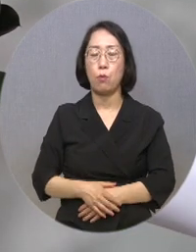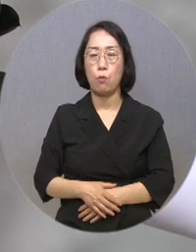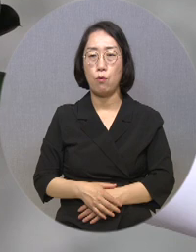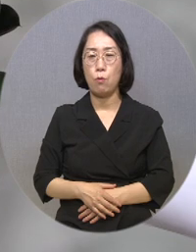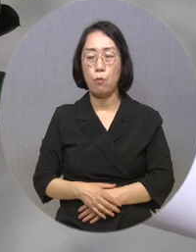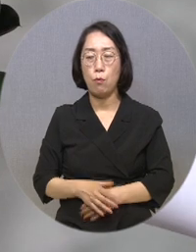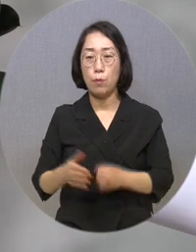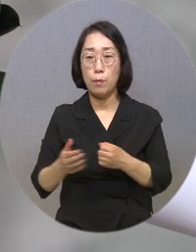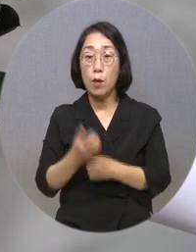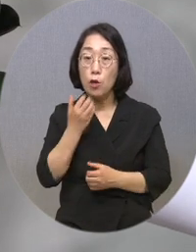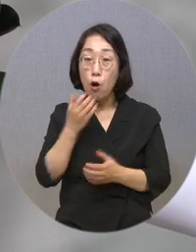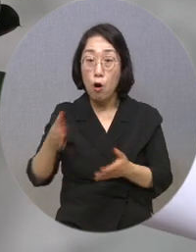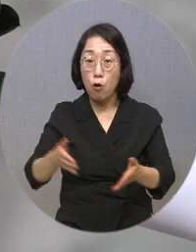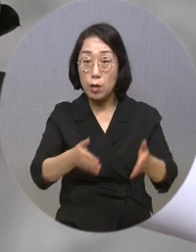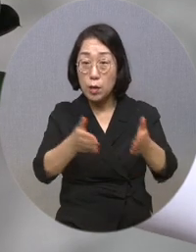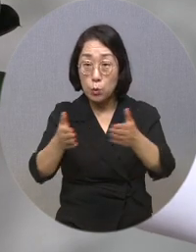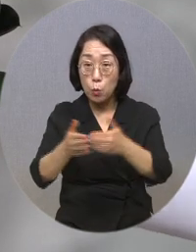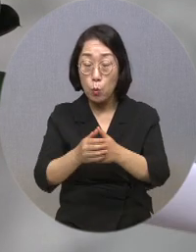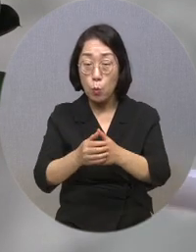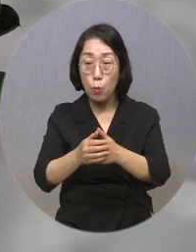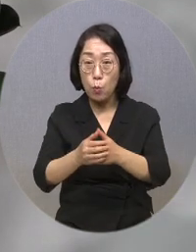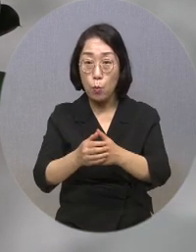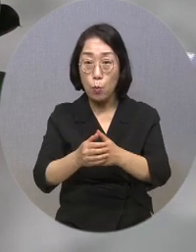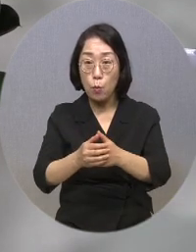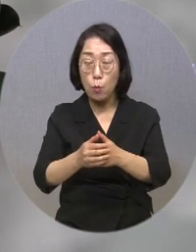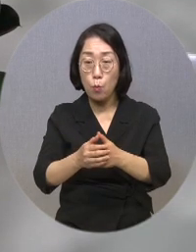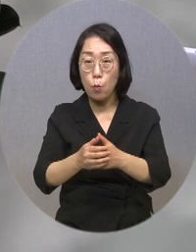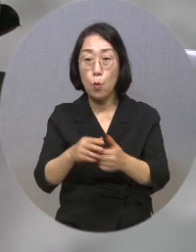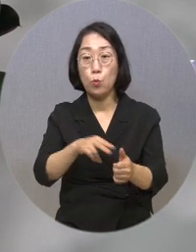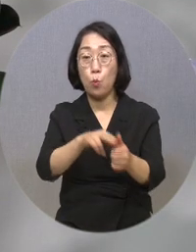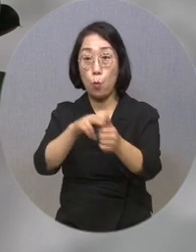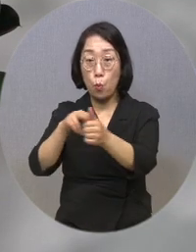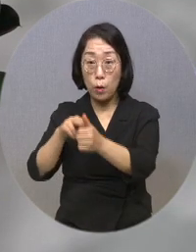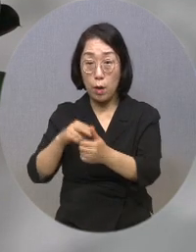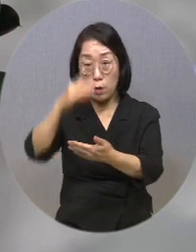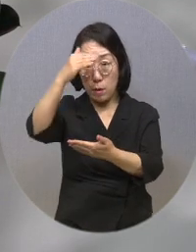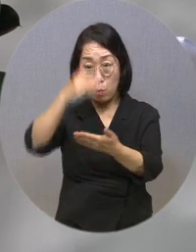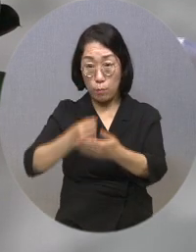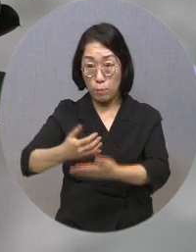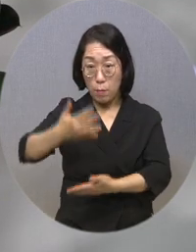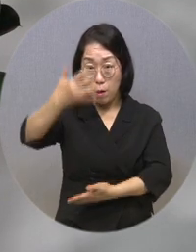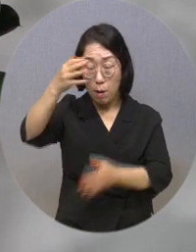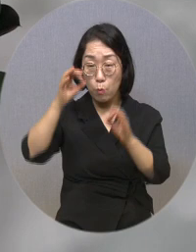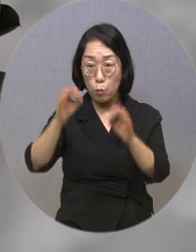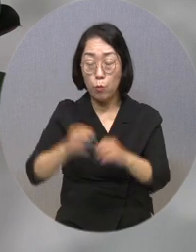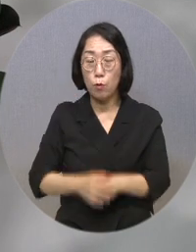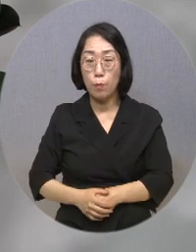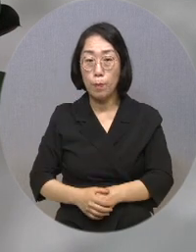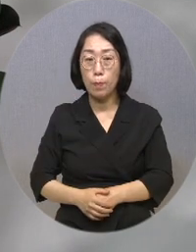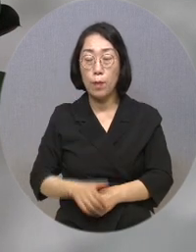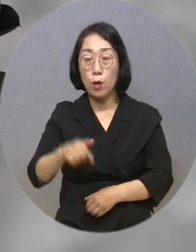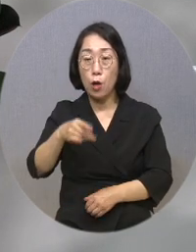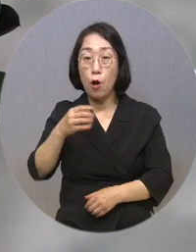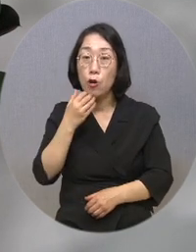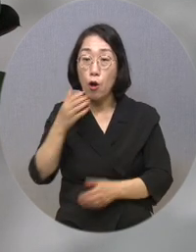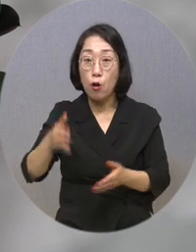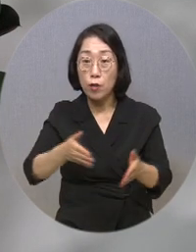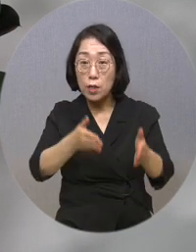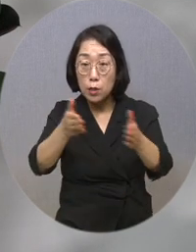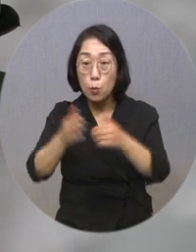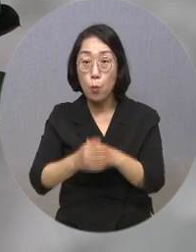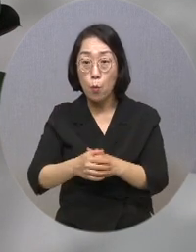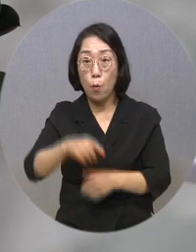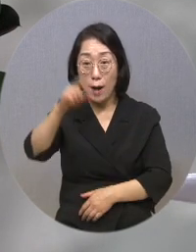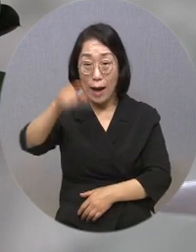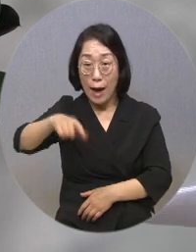실제 경기도 통계 자료에 의하면 경기도민이 서울에 쓰는 카드 비용을 한 달치를 분석을